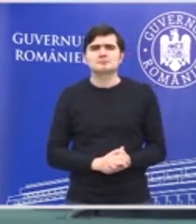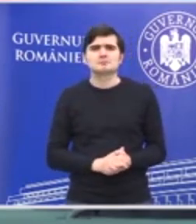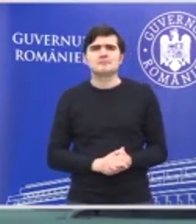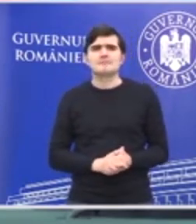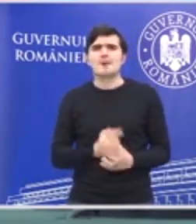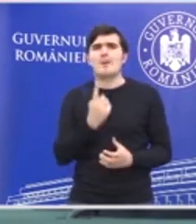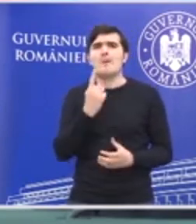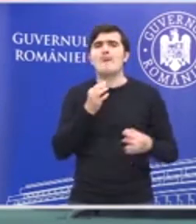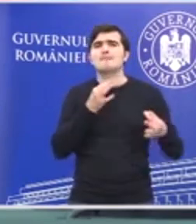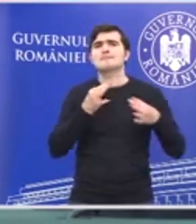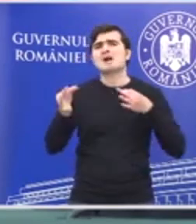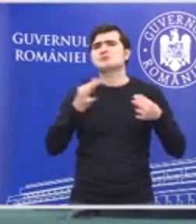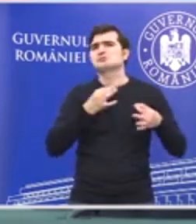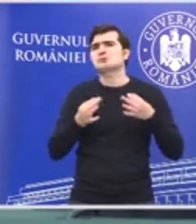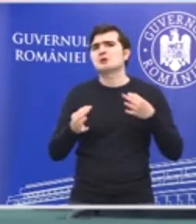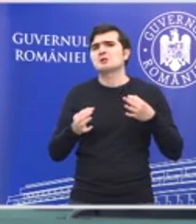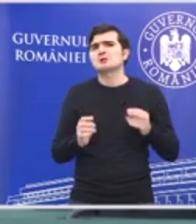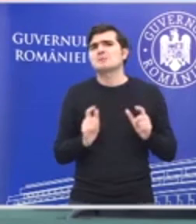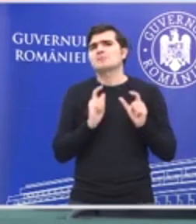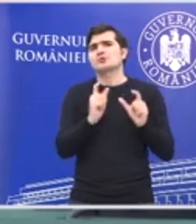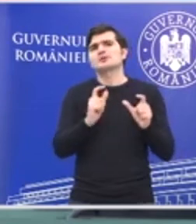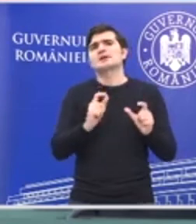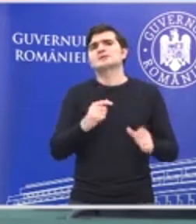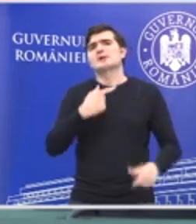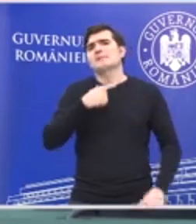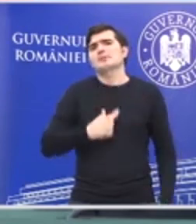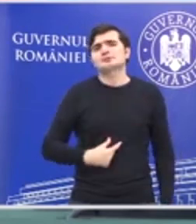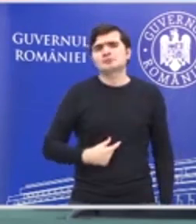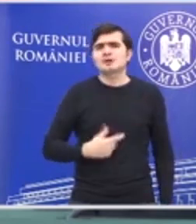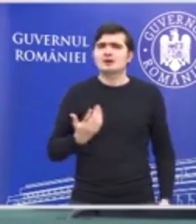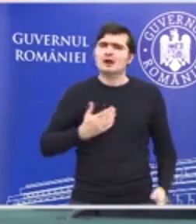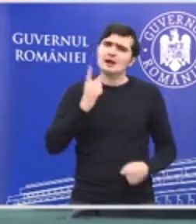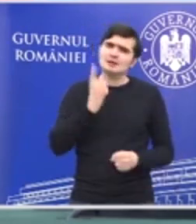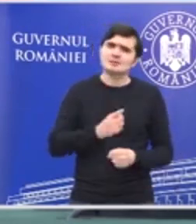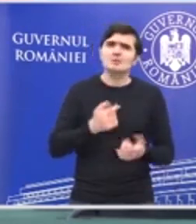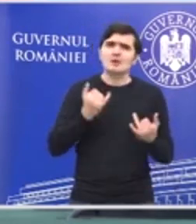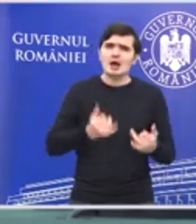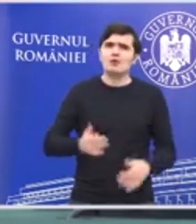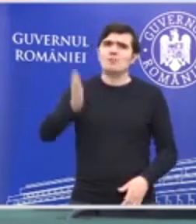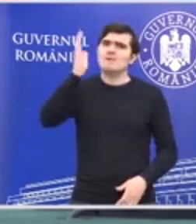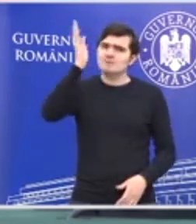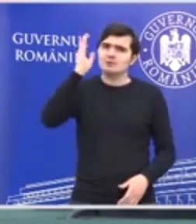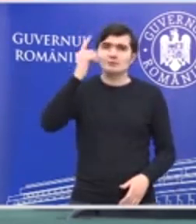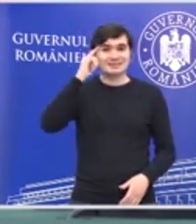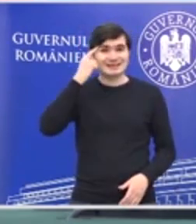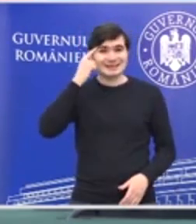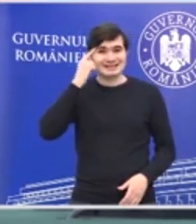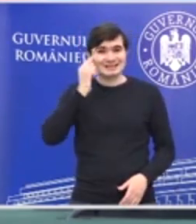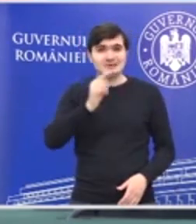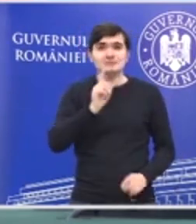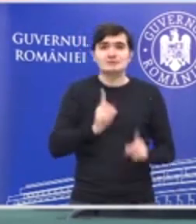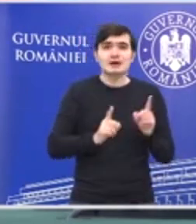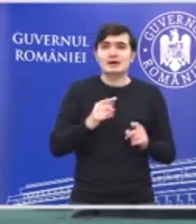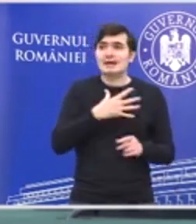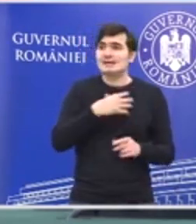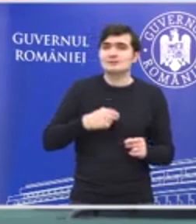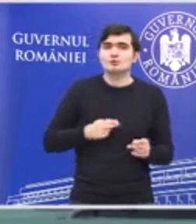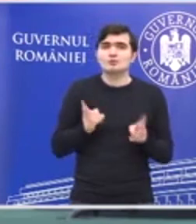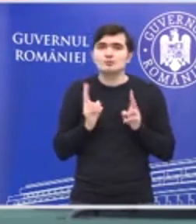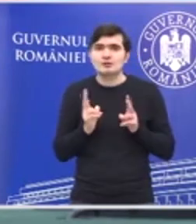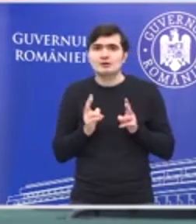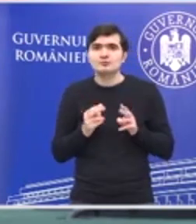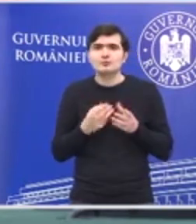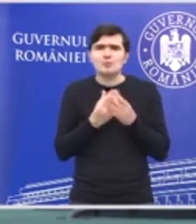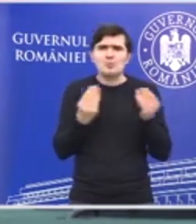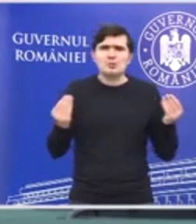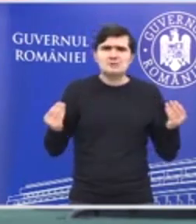o măsură de protecție personală pe care trebuie să o avem în vedere de aici înainte, în fiecare sezon rece, când vorbim de viroze,